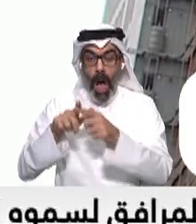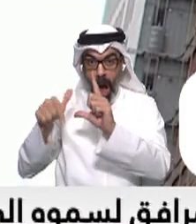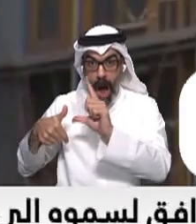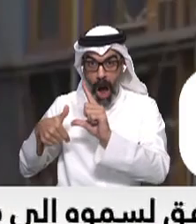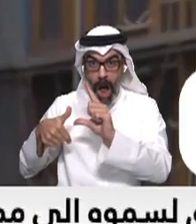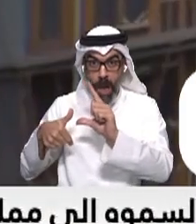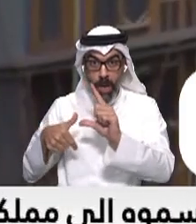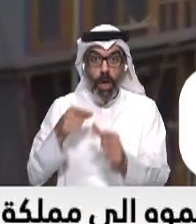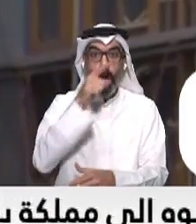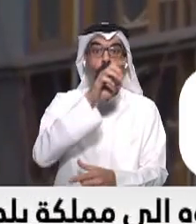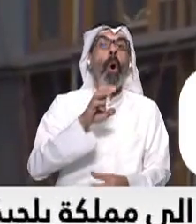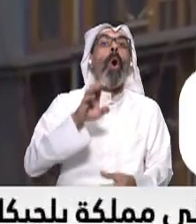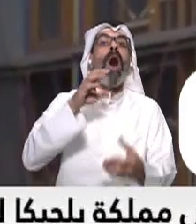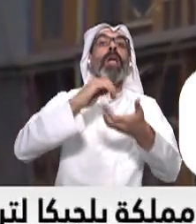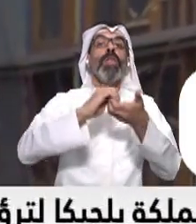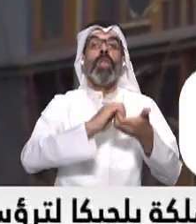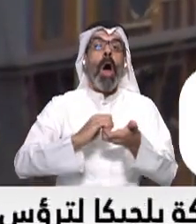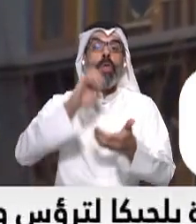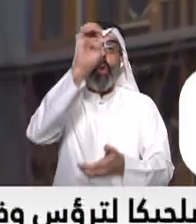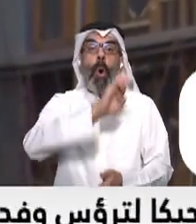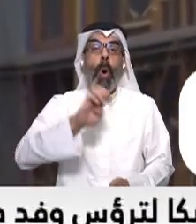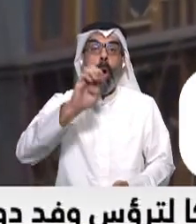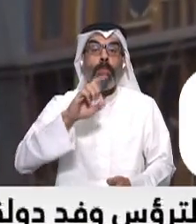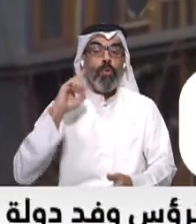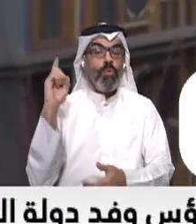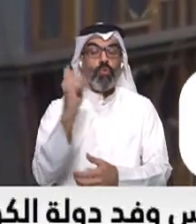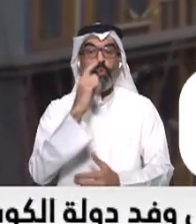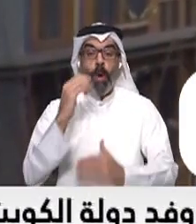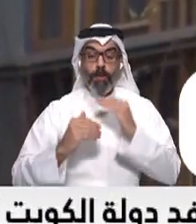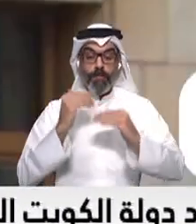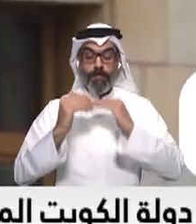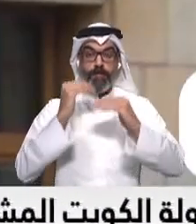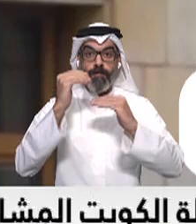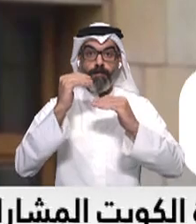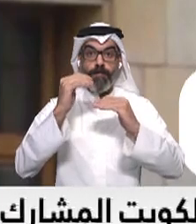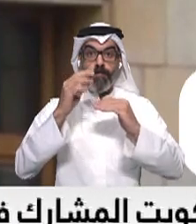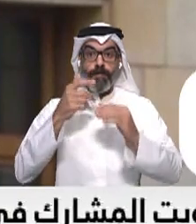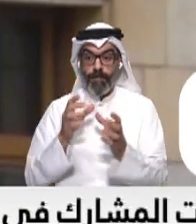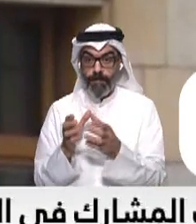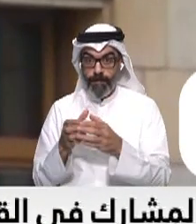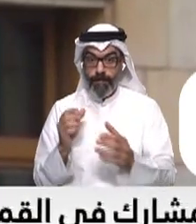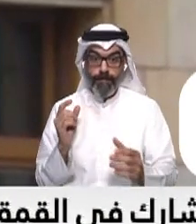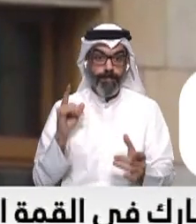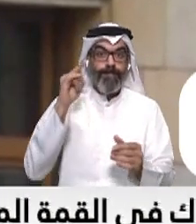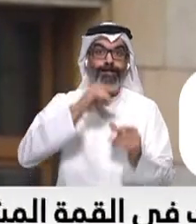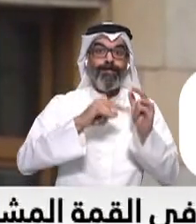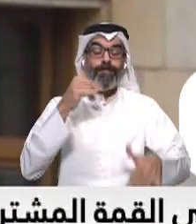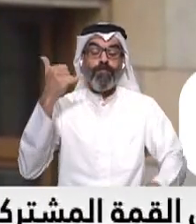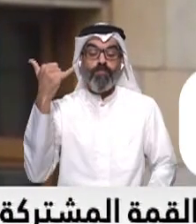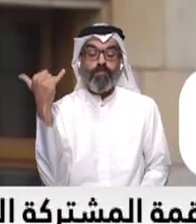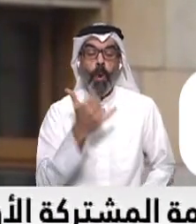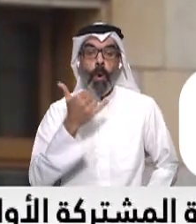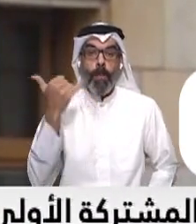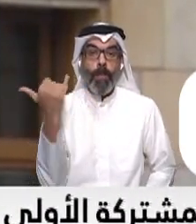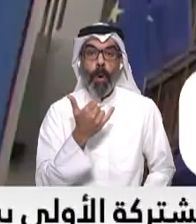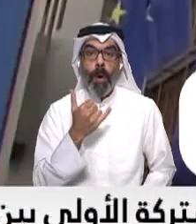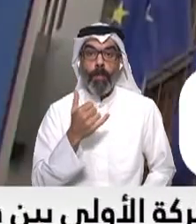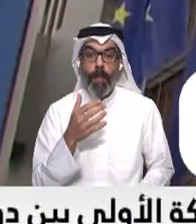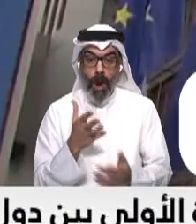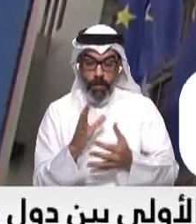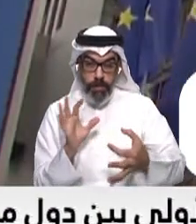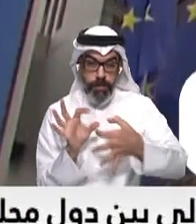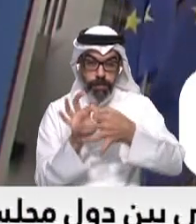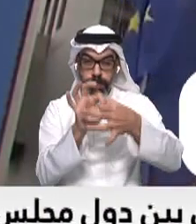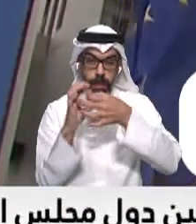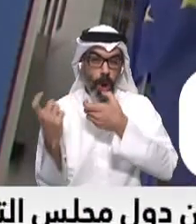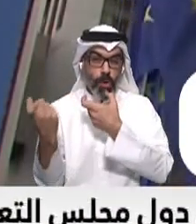ضوء التحديات الإقليمية والدولية المتزايدة. وتمثل القمة محطة مهمة في مسار الشراكة الاستراتيجية